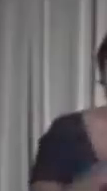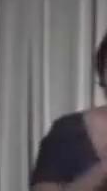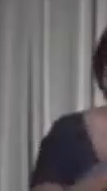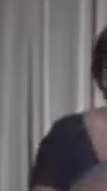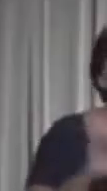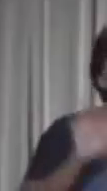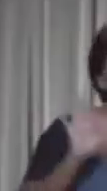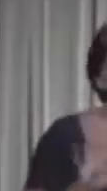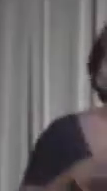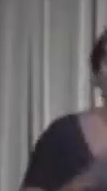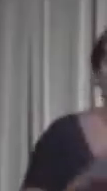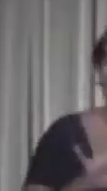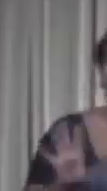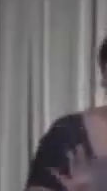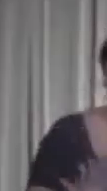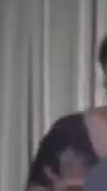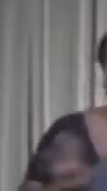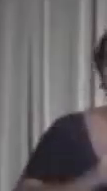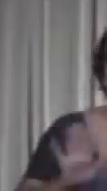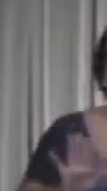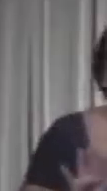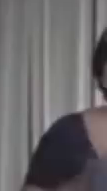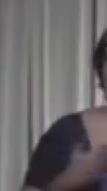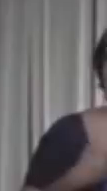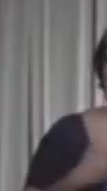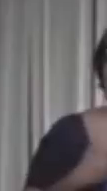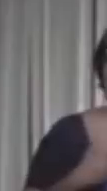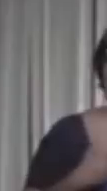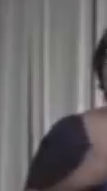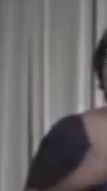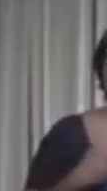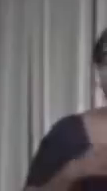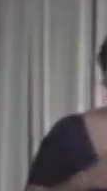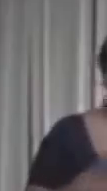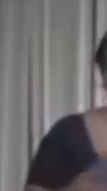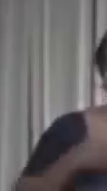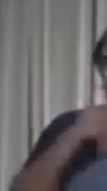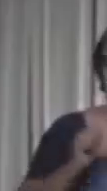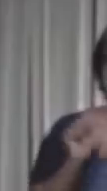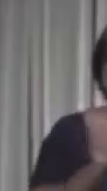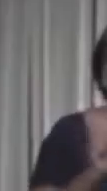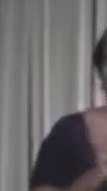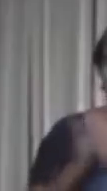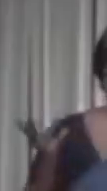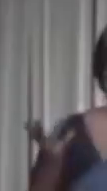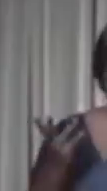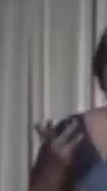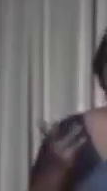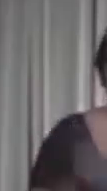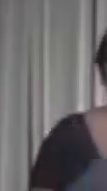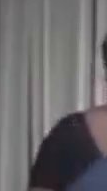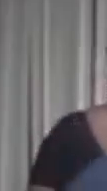நீங்கள் மிகவும் சண்டித்தனமாக இந்த பாராளுமன்றத்திலே, நான் சிறையில் இருந்த பொழுது என்னுடைய கருத்தை சொல்வதற்கு கூட